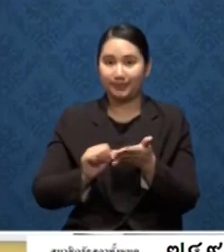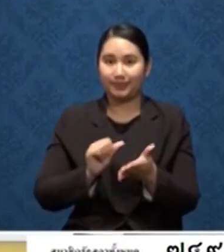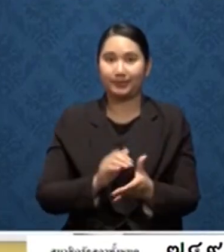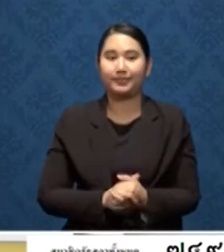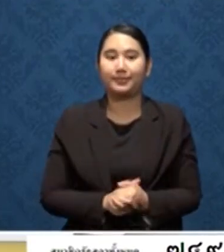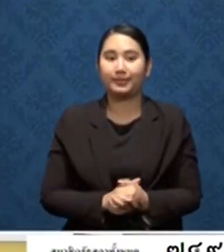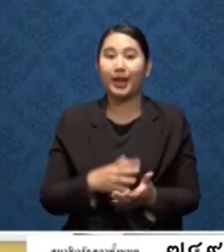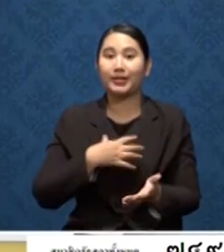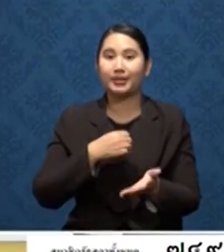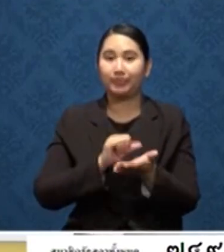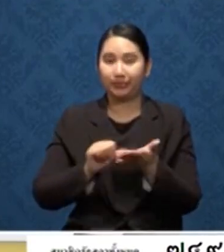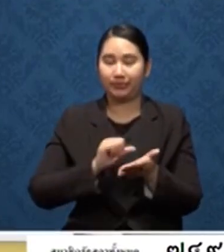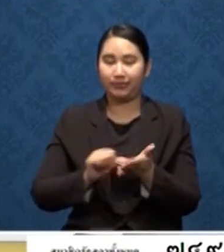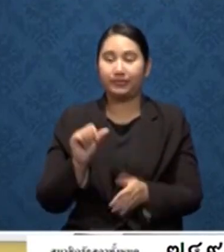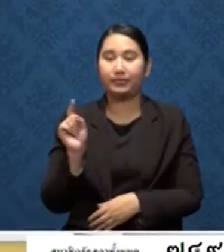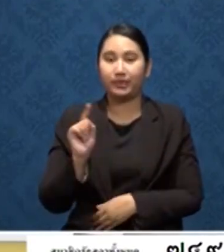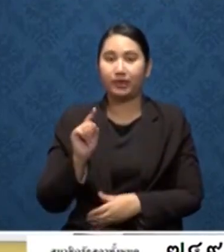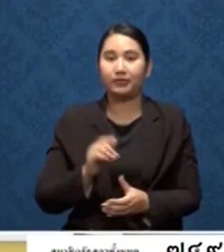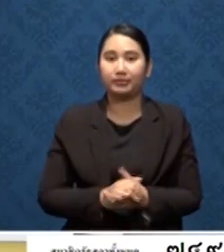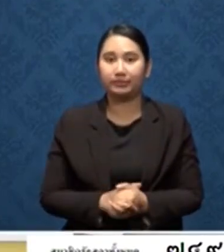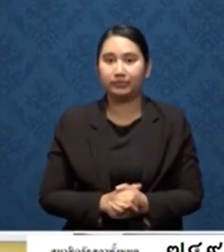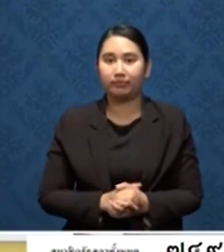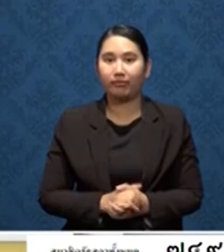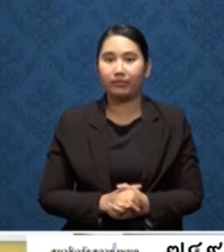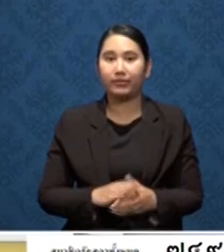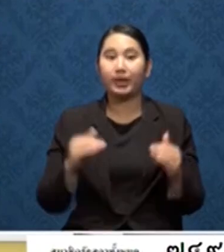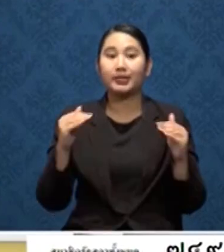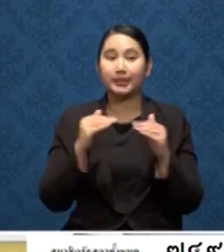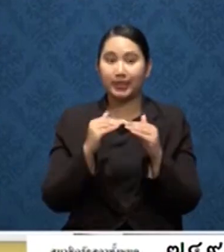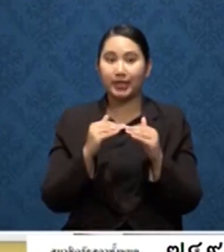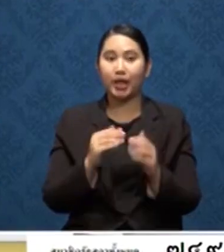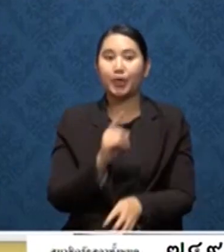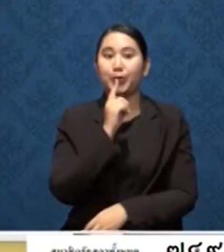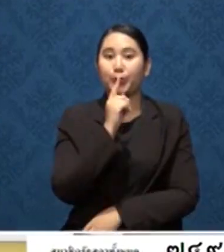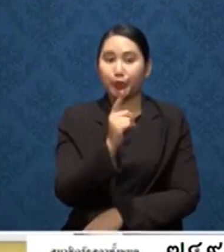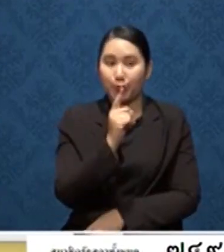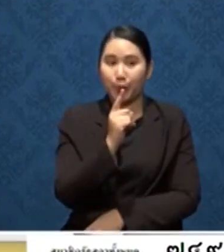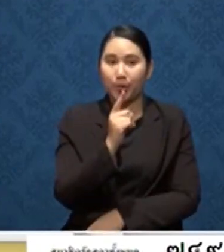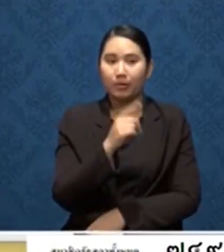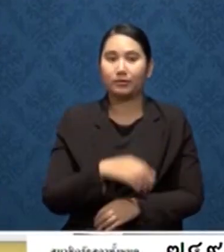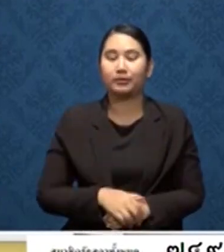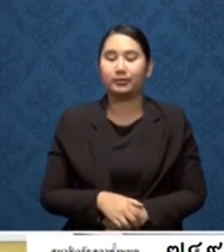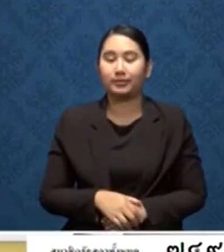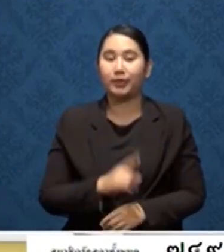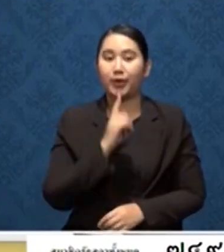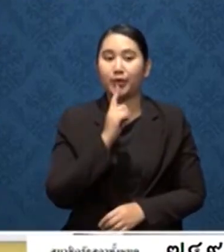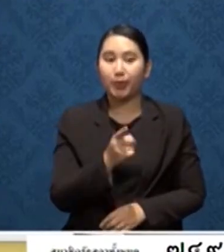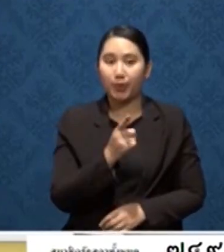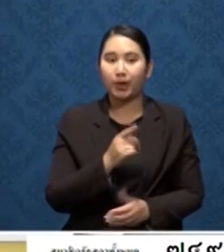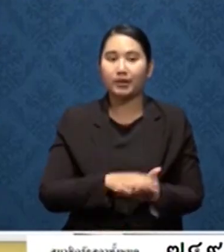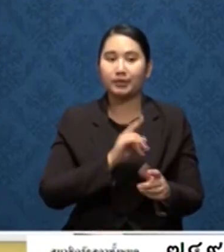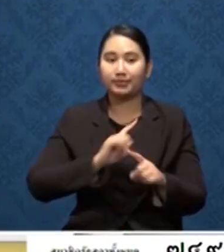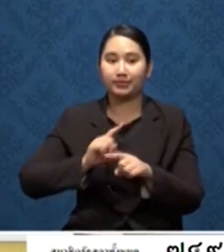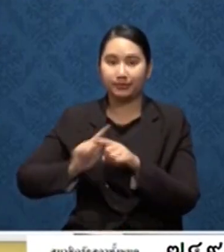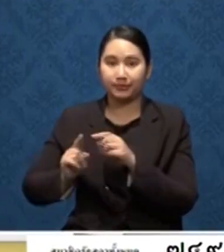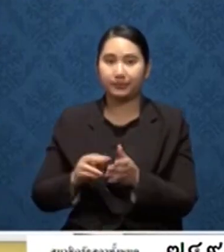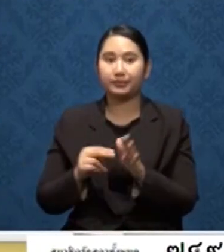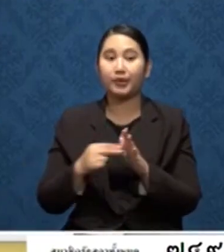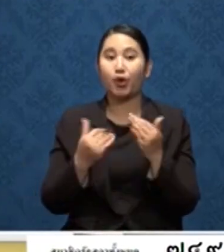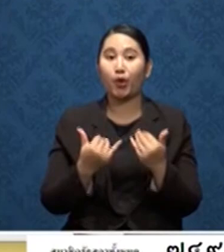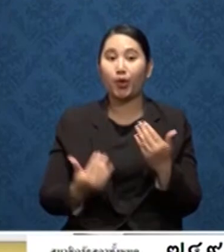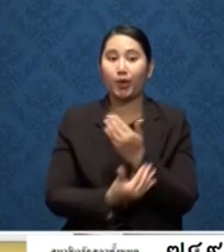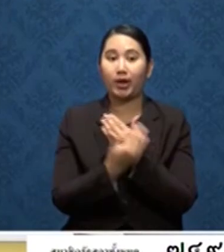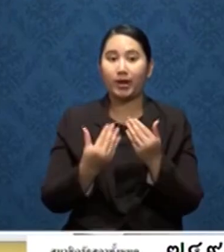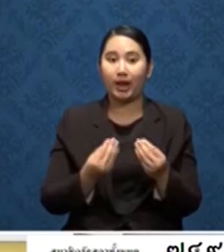ข้อเสนอทางกฎหมายของเรานั้นก็คือการกำจัดสิทธิในการร้องทุกข์กล่าวโทษต้องยอมรับครับว่าปัจจุบันการเปิดให้ประชาชน